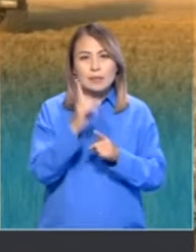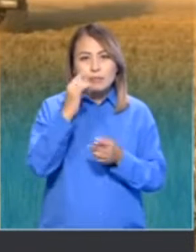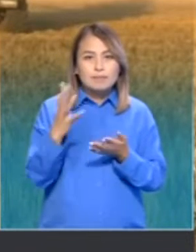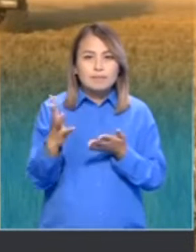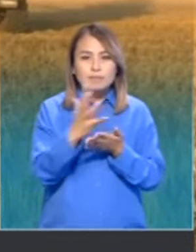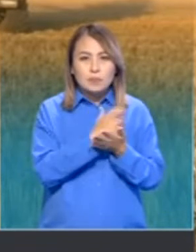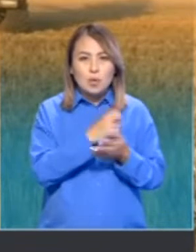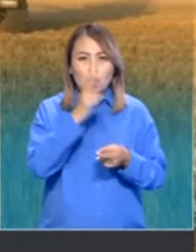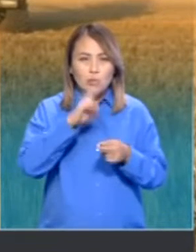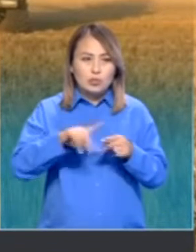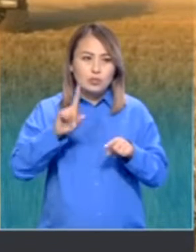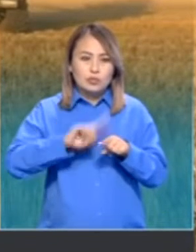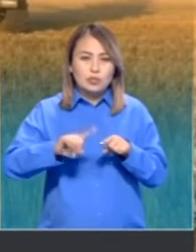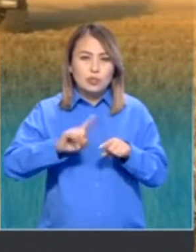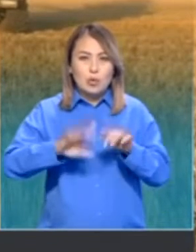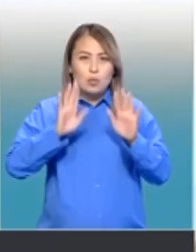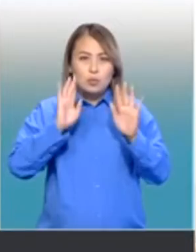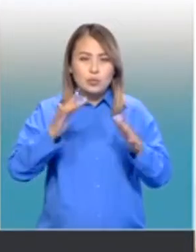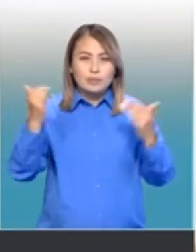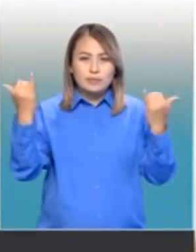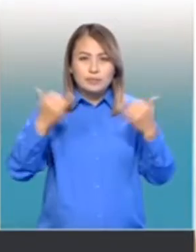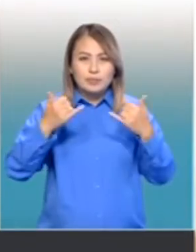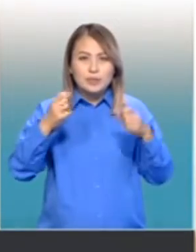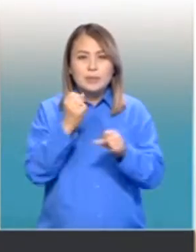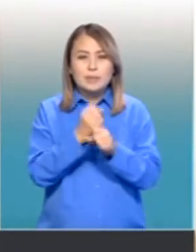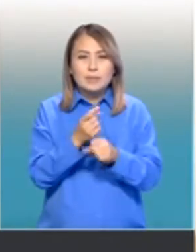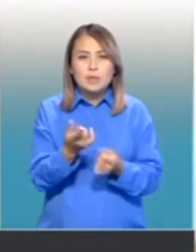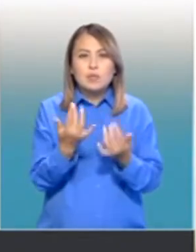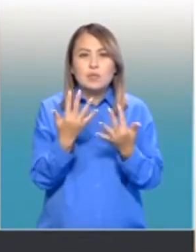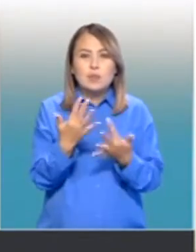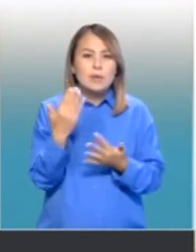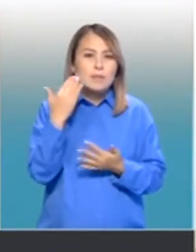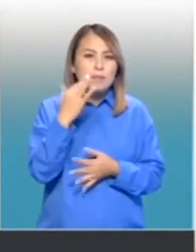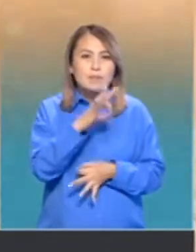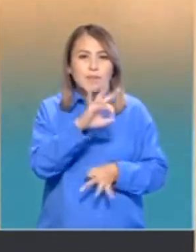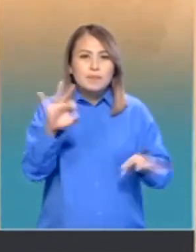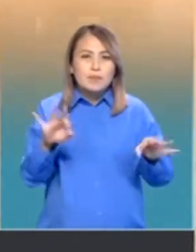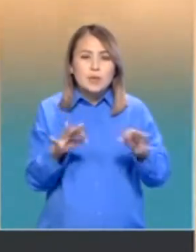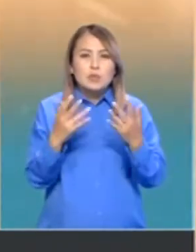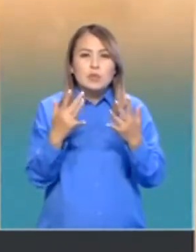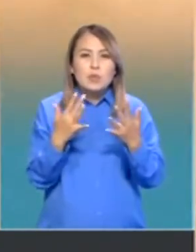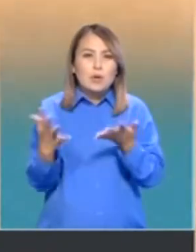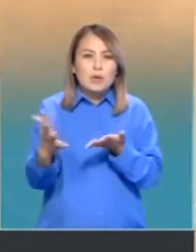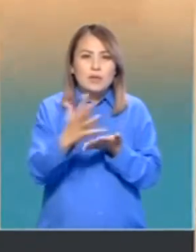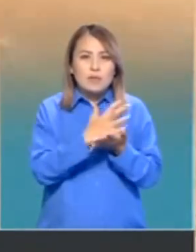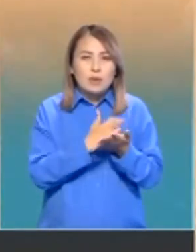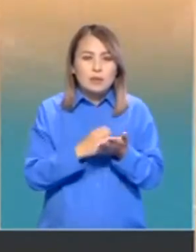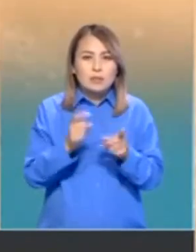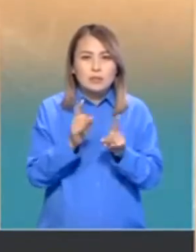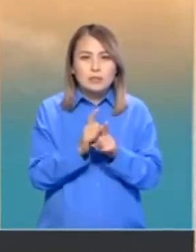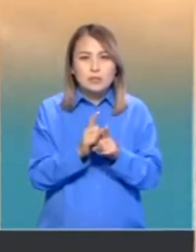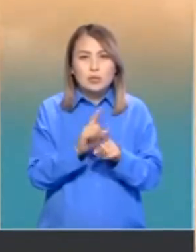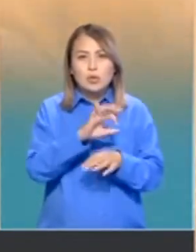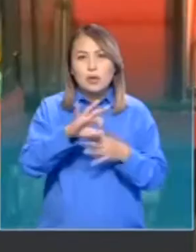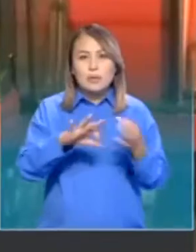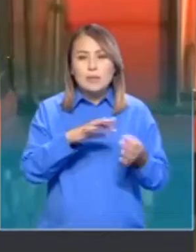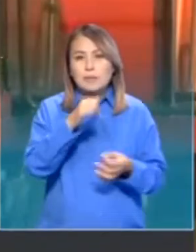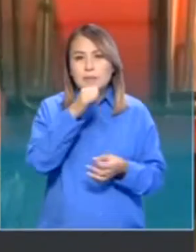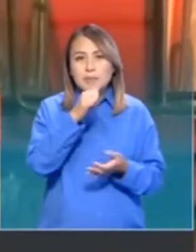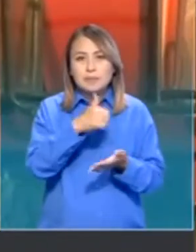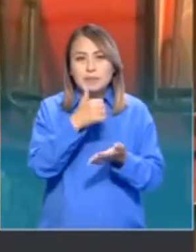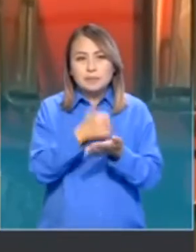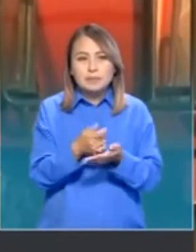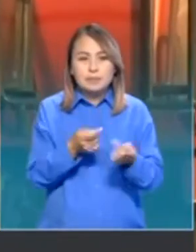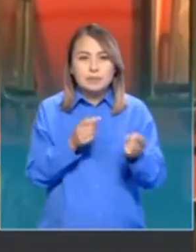жиын терін аяқталат, қоймаларға құйылатын астық көлемі қандай? Гектар берекелігі нақты қаншадан? Асыра сілтеп артық айтылмас үшін аймақ